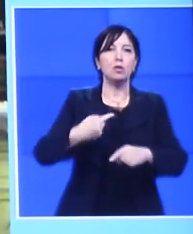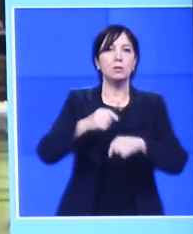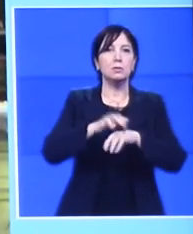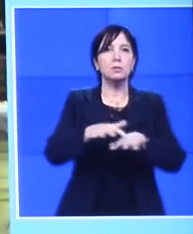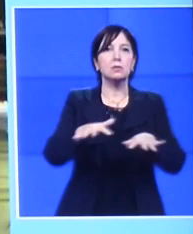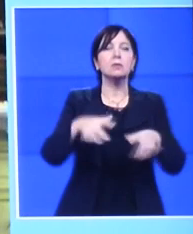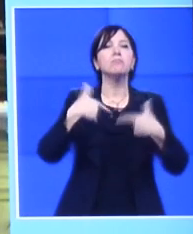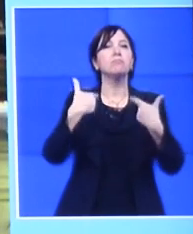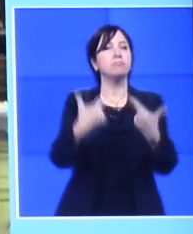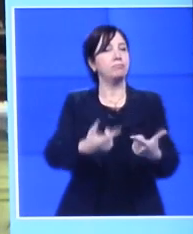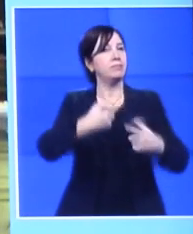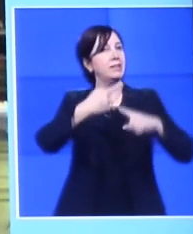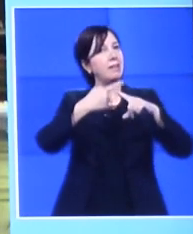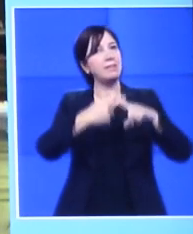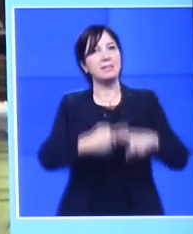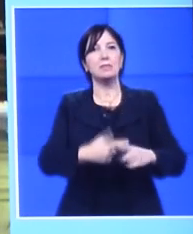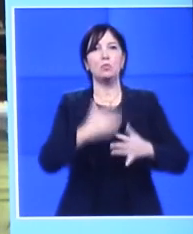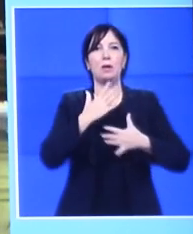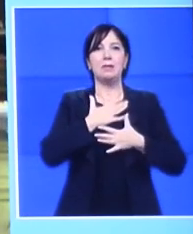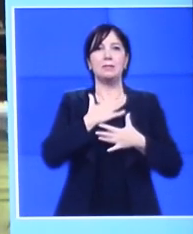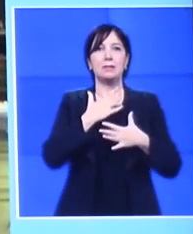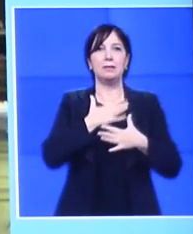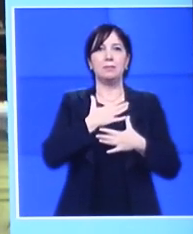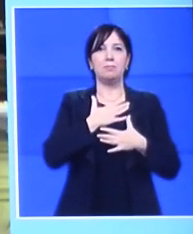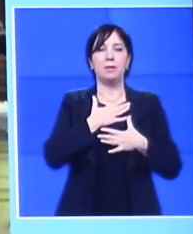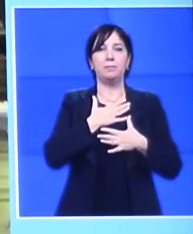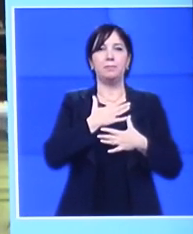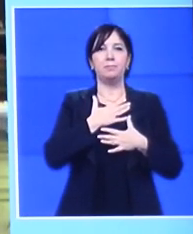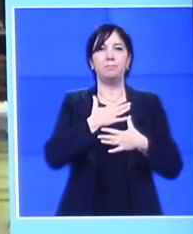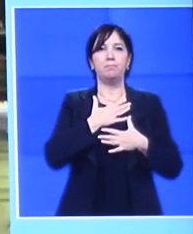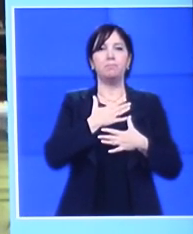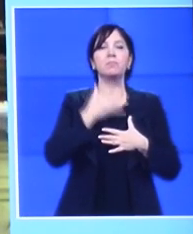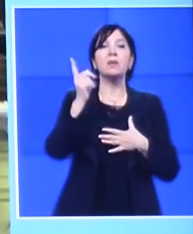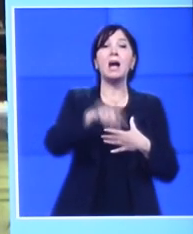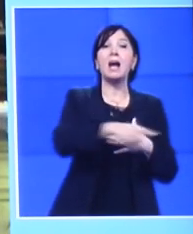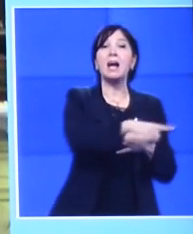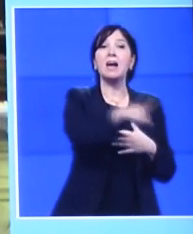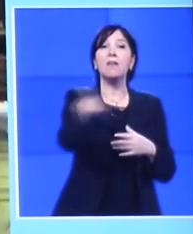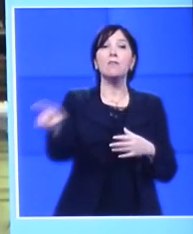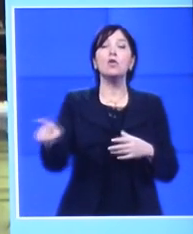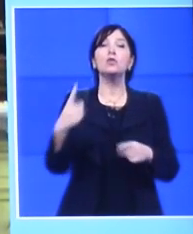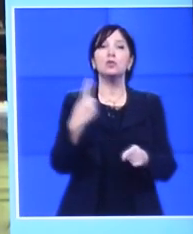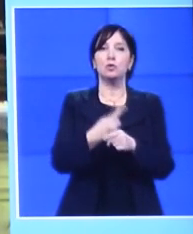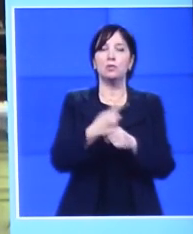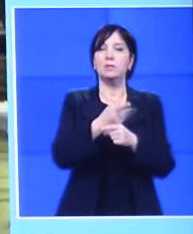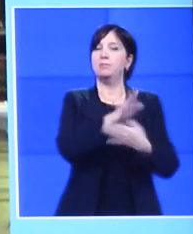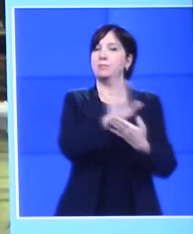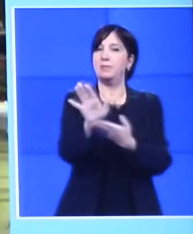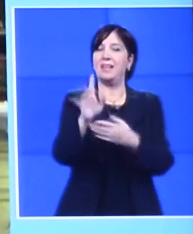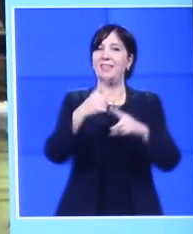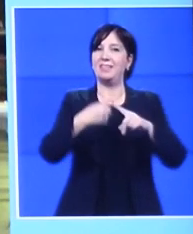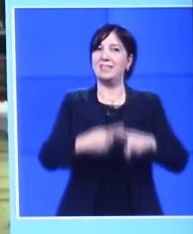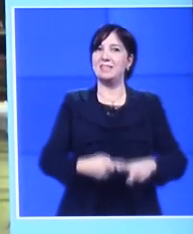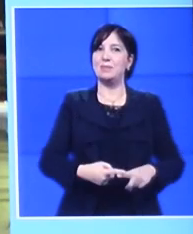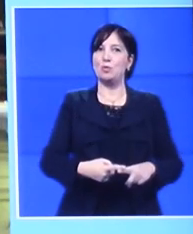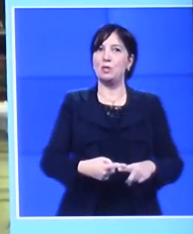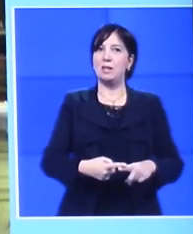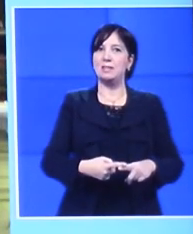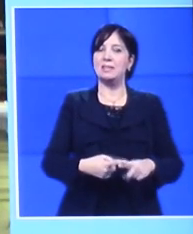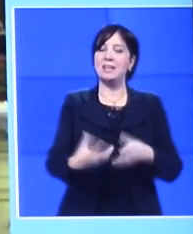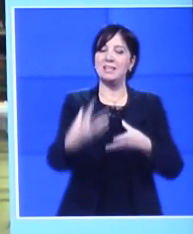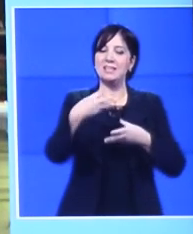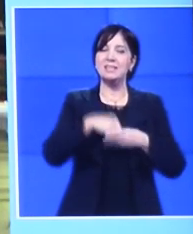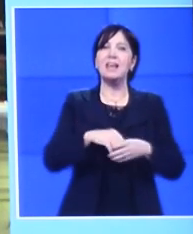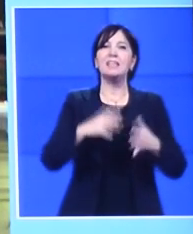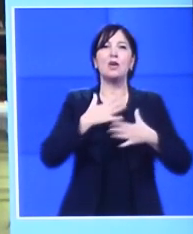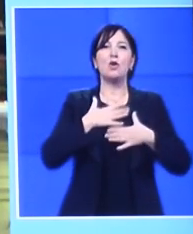darà testimonianza di me. E anche voi date testimonianza, perché siete con me fin